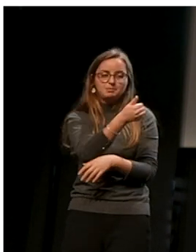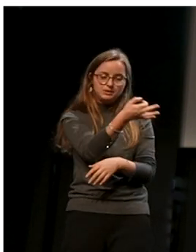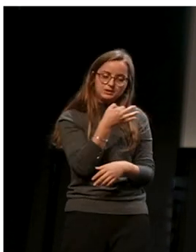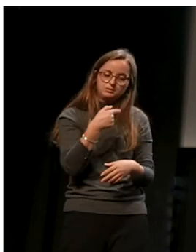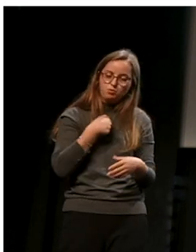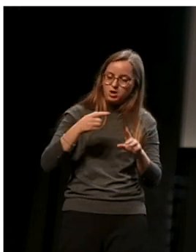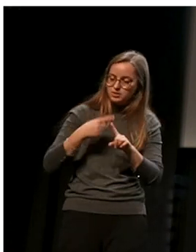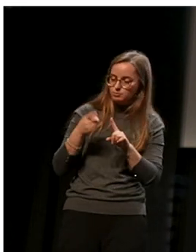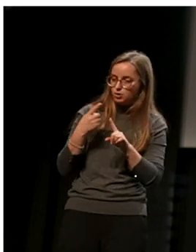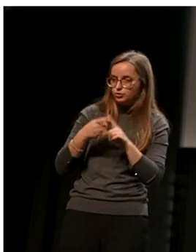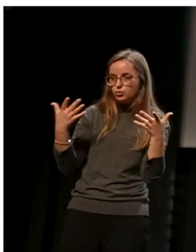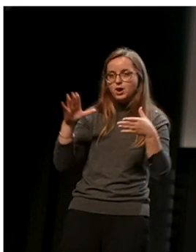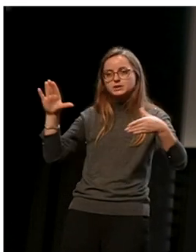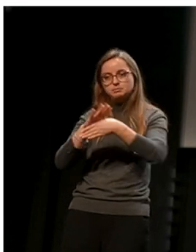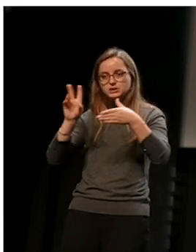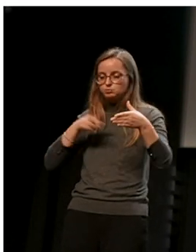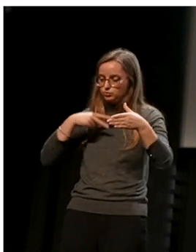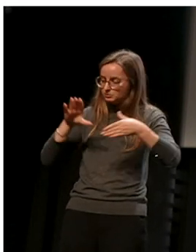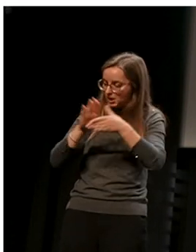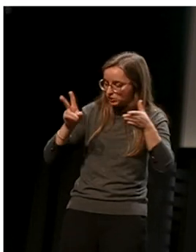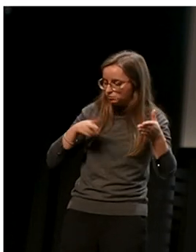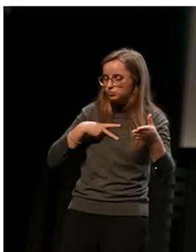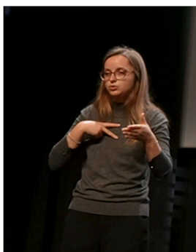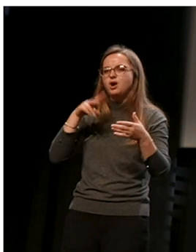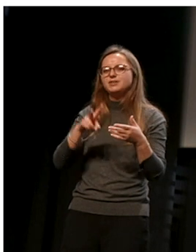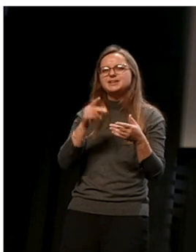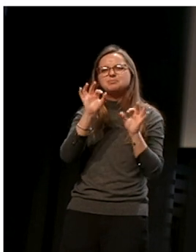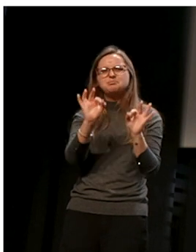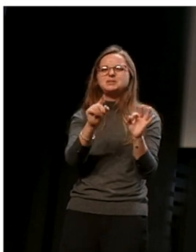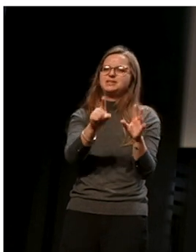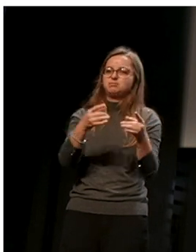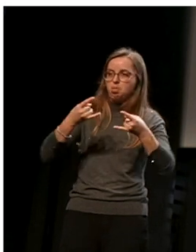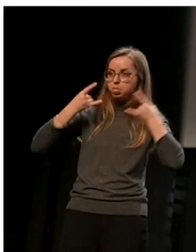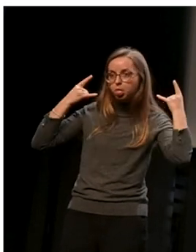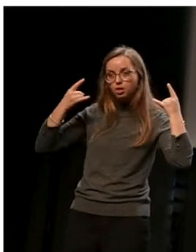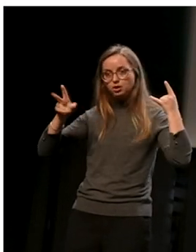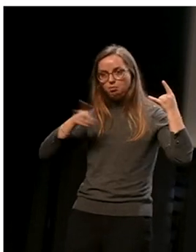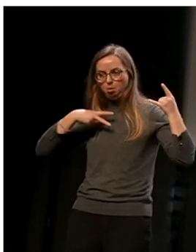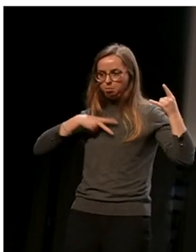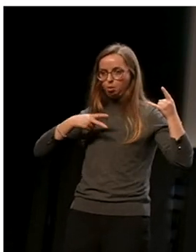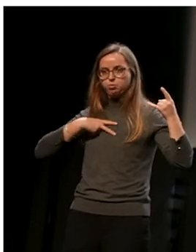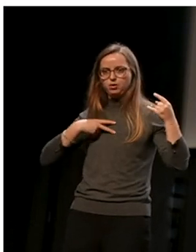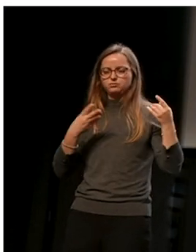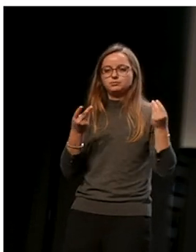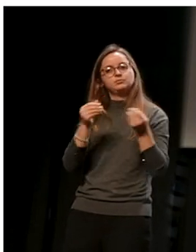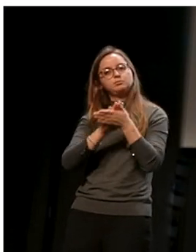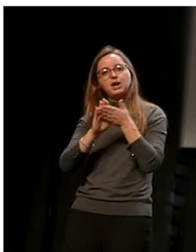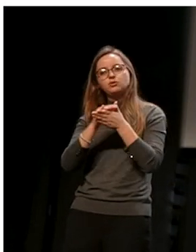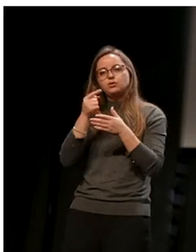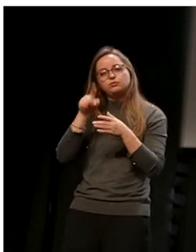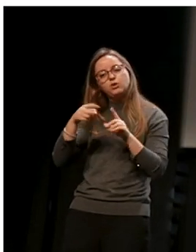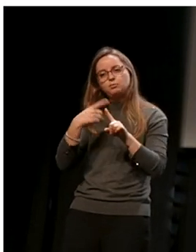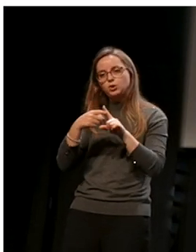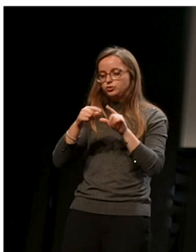c'est mon image. On peut entendre ça de manière hyper narcissique, plutôt que quelle est la profondeur que l'image va apporter.